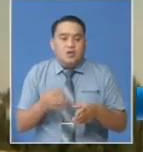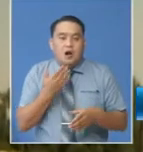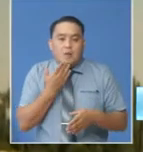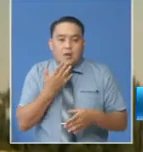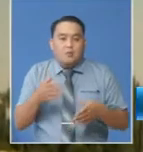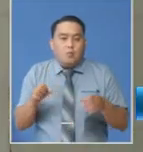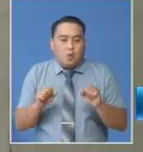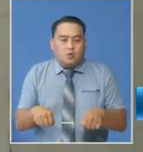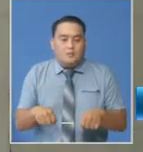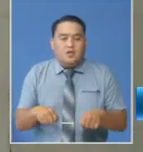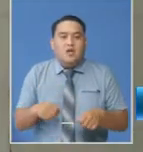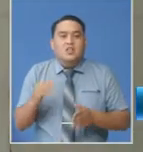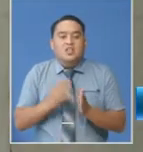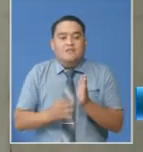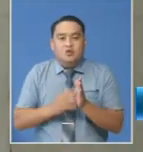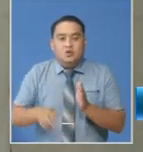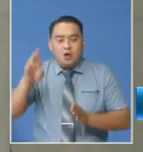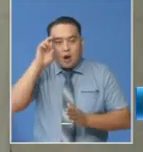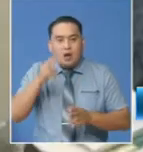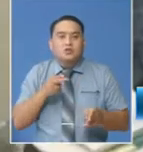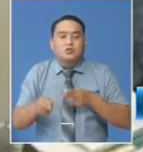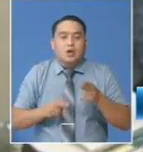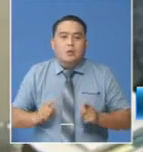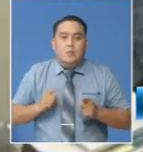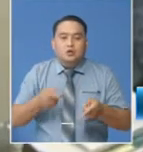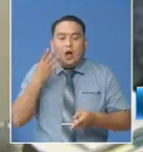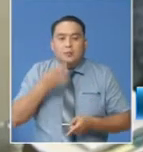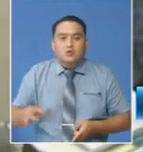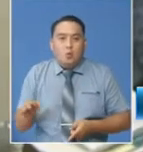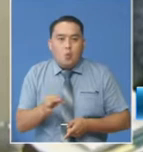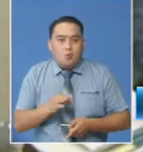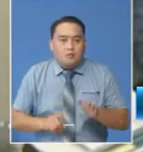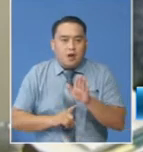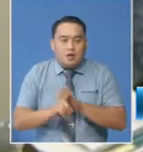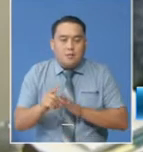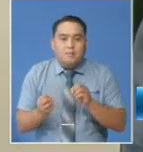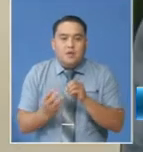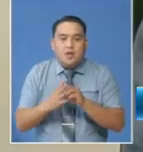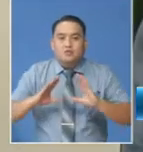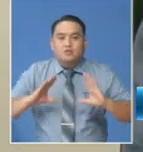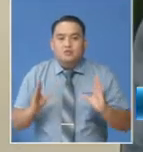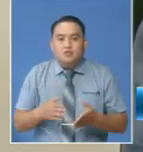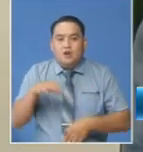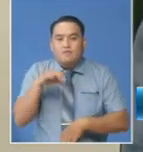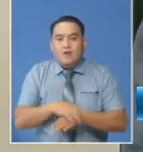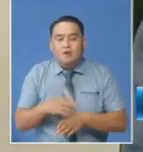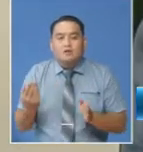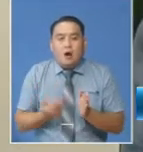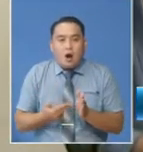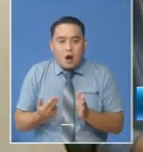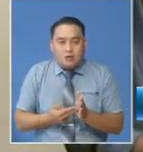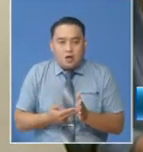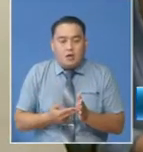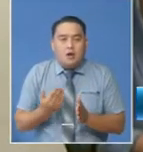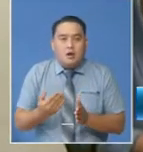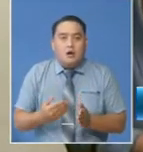Более 90 жалоб на действия госслужащих поступило в Алматы с начала года. В 15 случаях факты подтвердились, нарушители